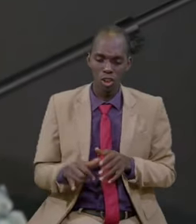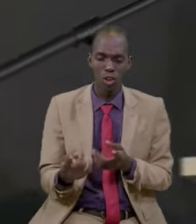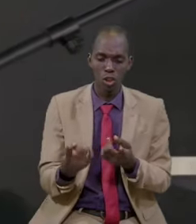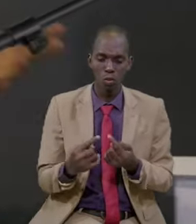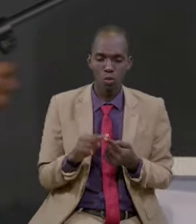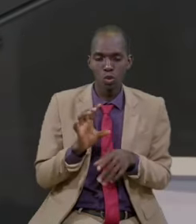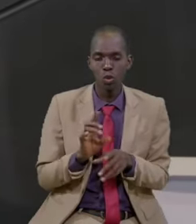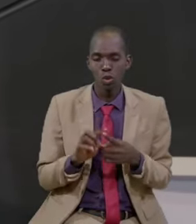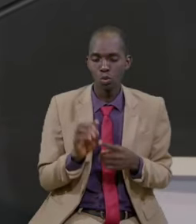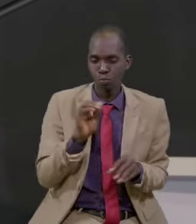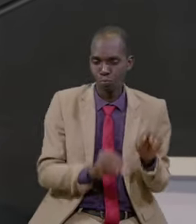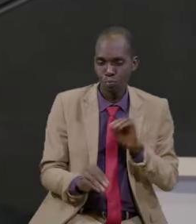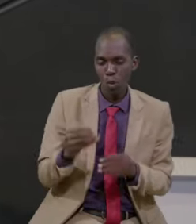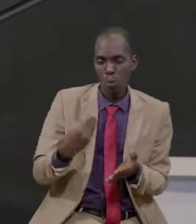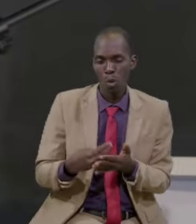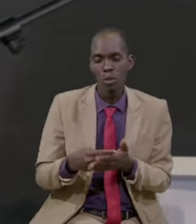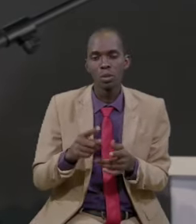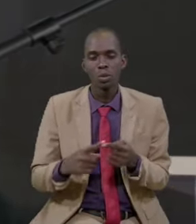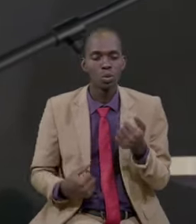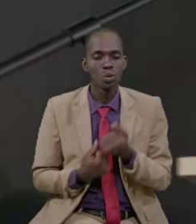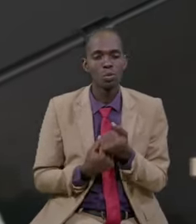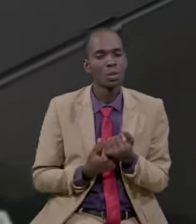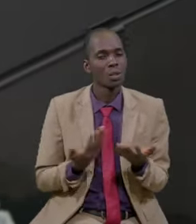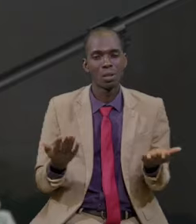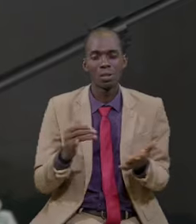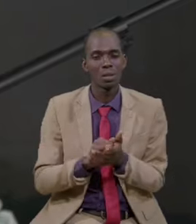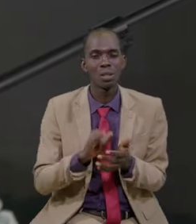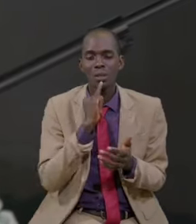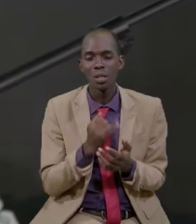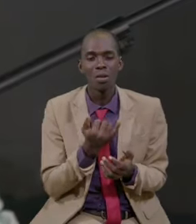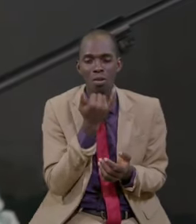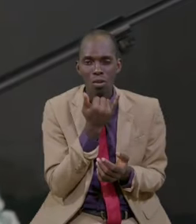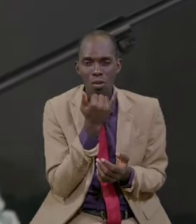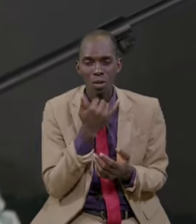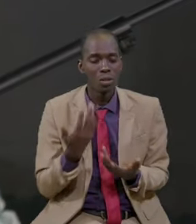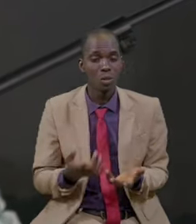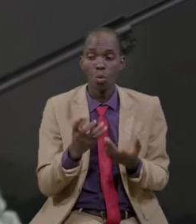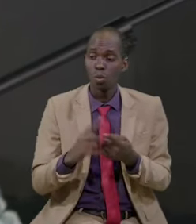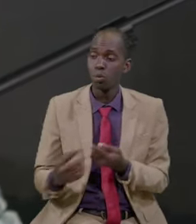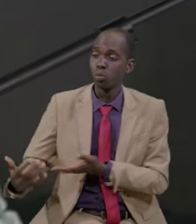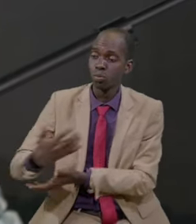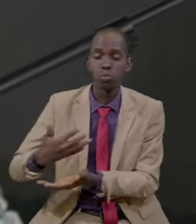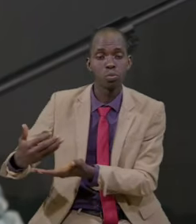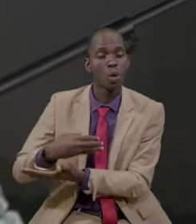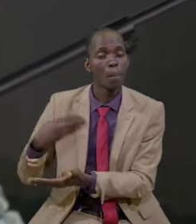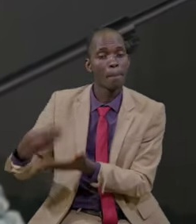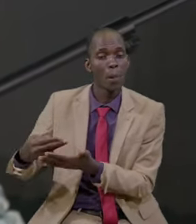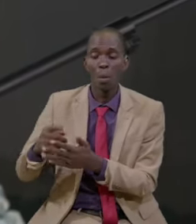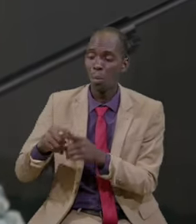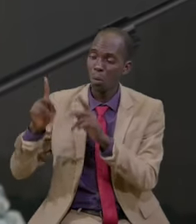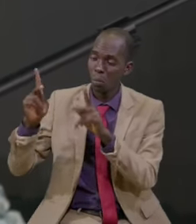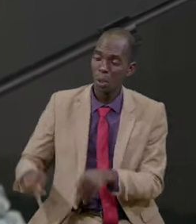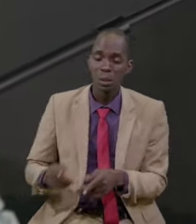c'est égoïste. Tu veux avoir son argent, même si tu jettes son âme dans la mer. Ça c'est